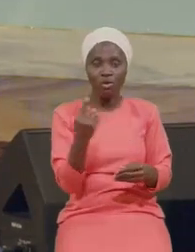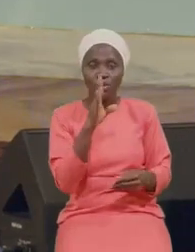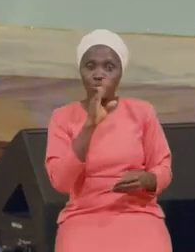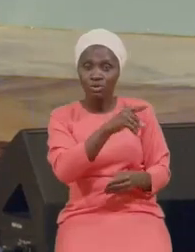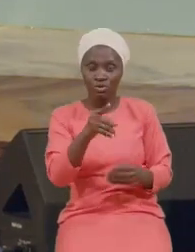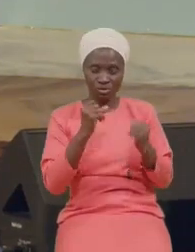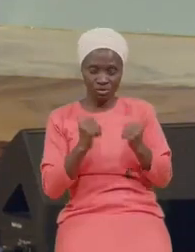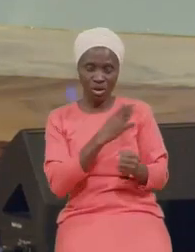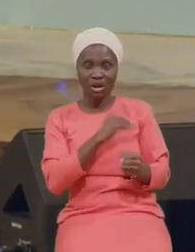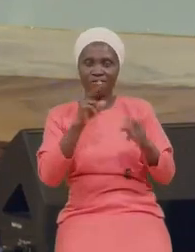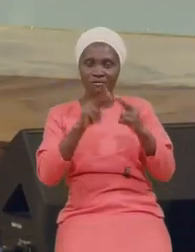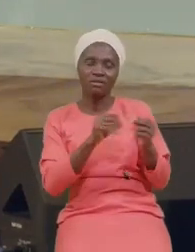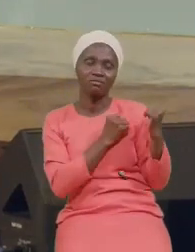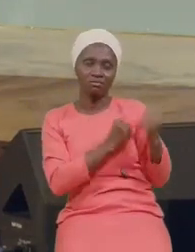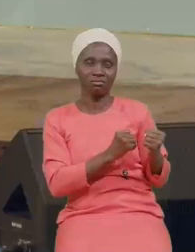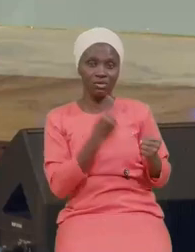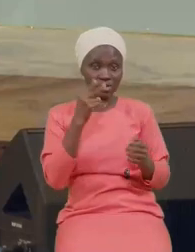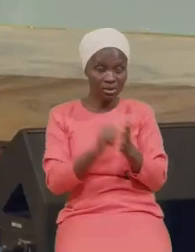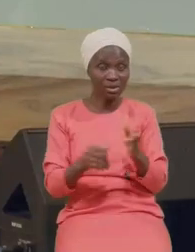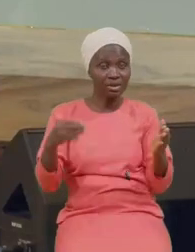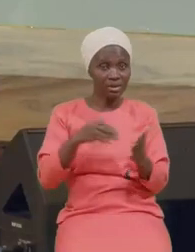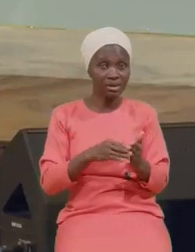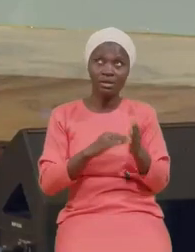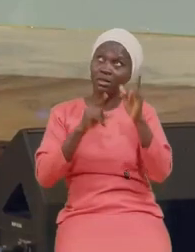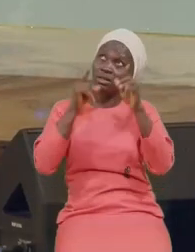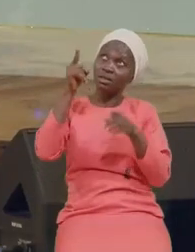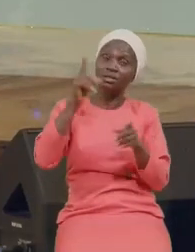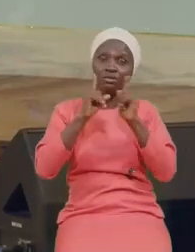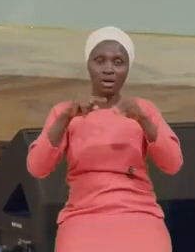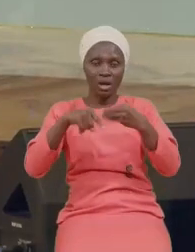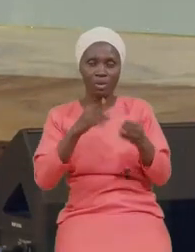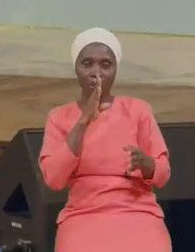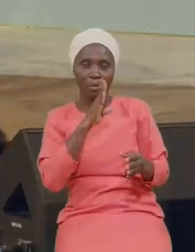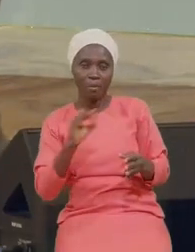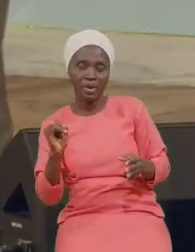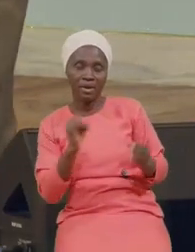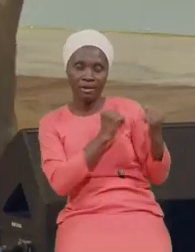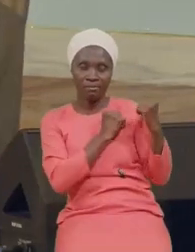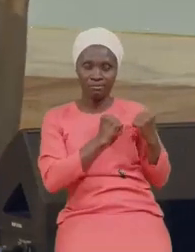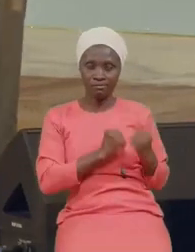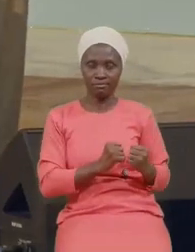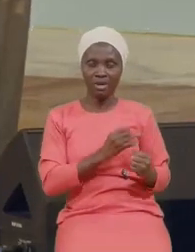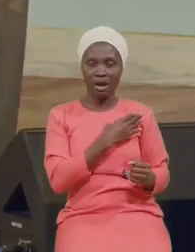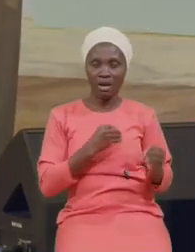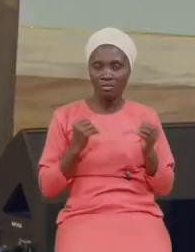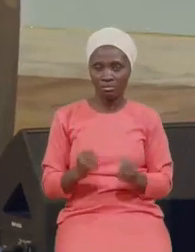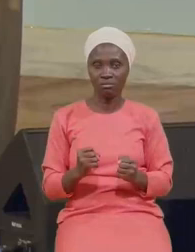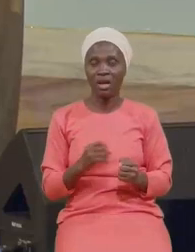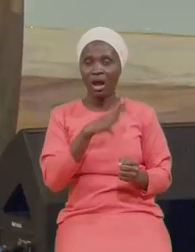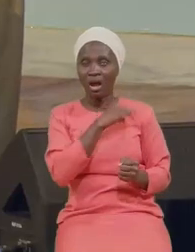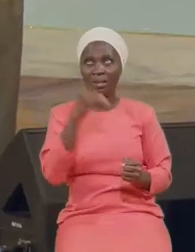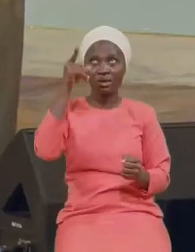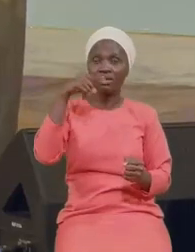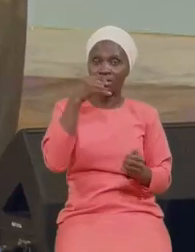on a il a parlé d'être fort cette fortifié et d'avoir un bon courage la répéter votre victoire seulement